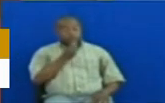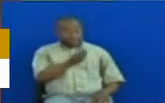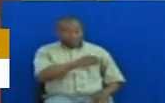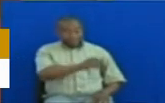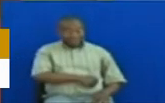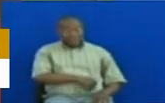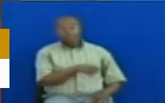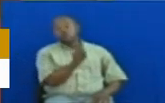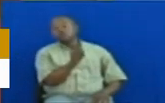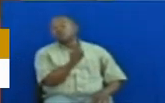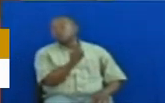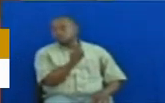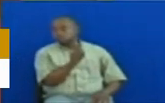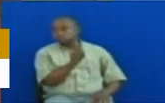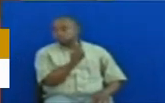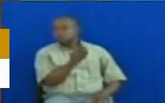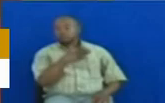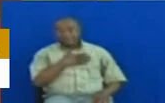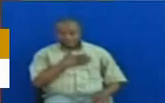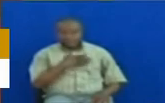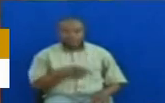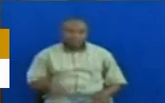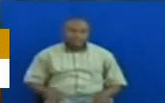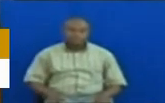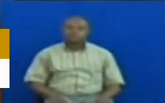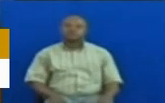mahususi aliyepewa jukumu hilo. Asante Mheshimiwa Mwenyekiti.